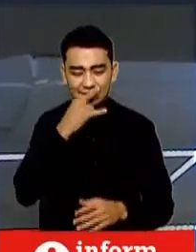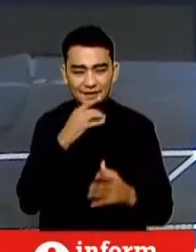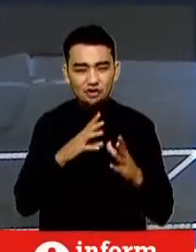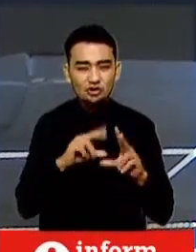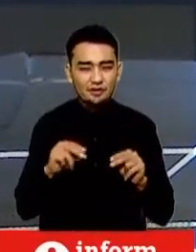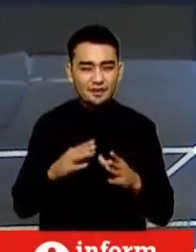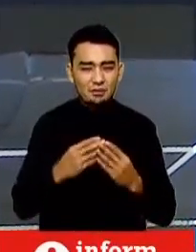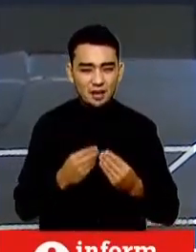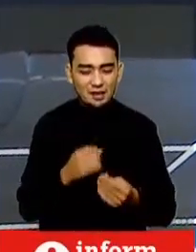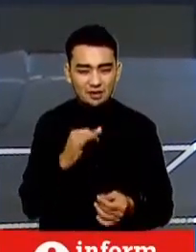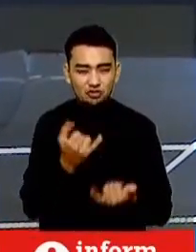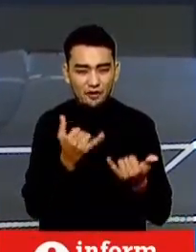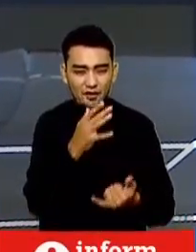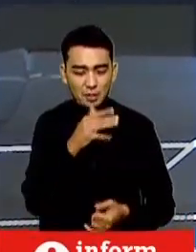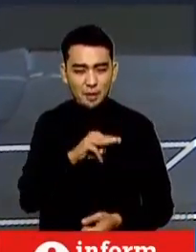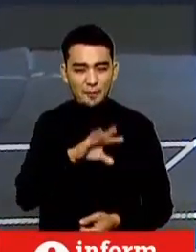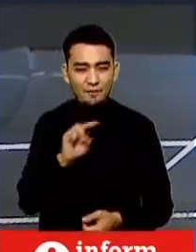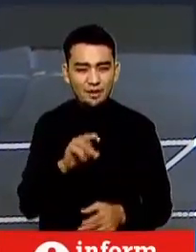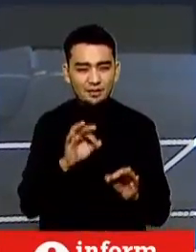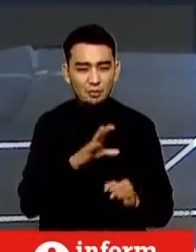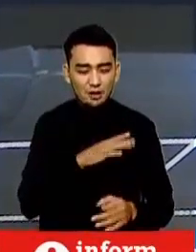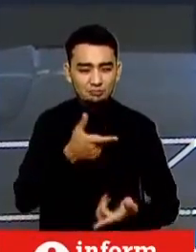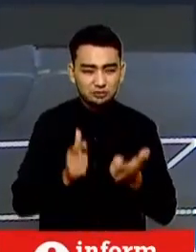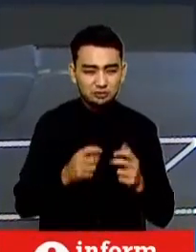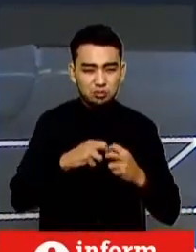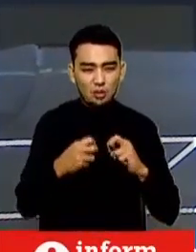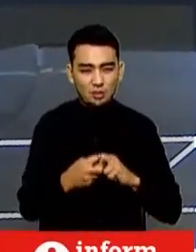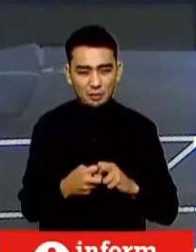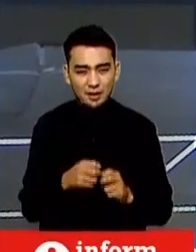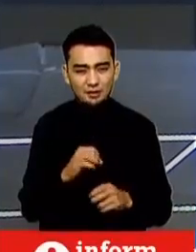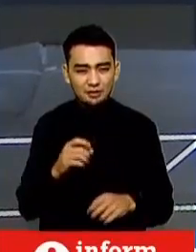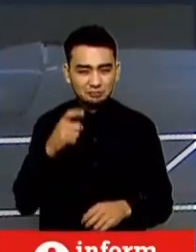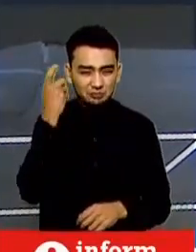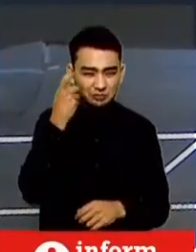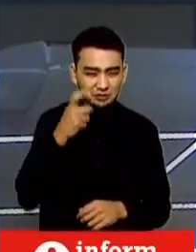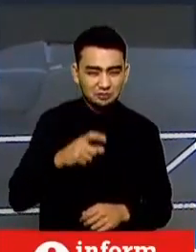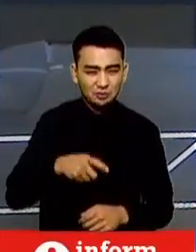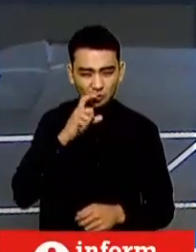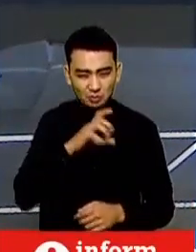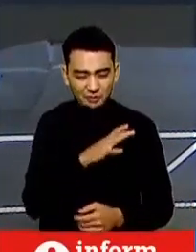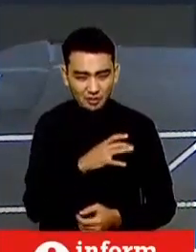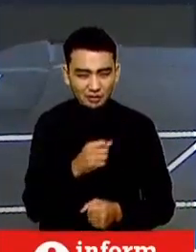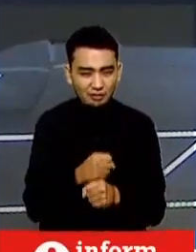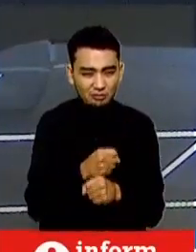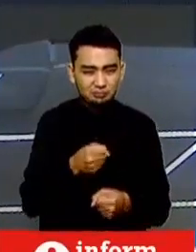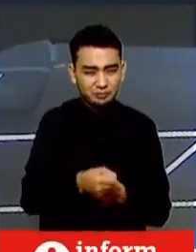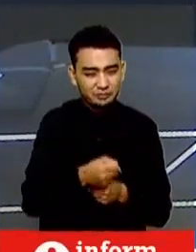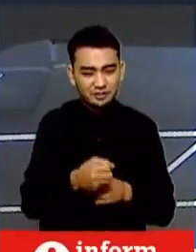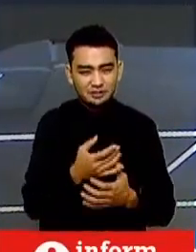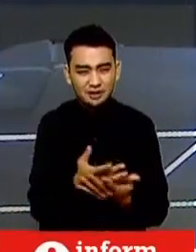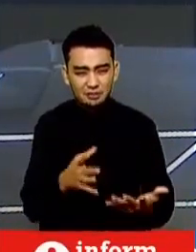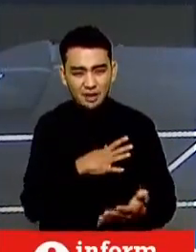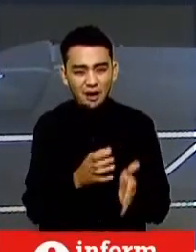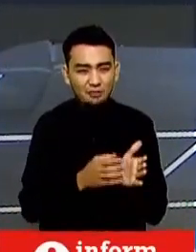семья». Тем временем в МВД сообщили о серьезной проблеме изоляции пьяных дебоширов. Правоохранители говорят, в стране не